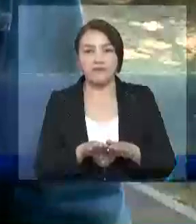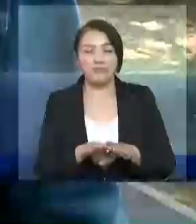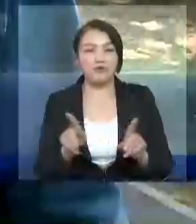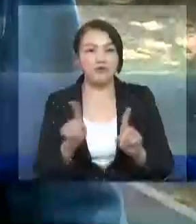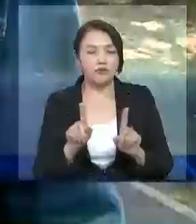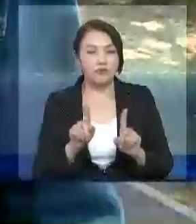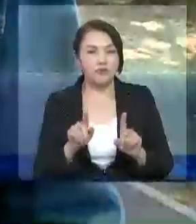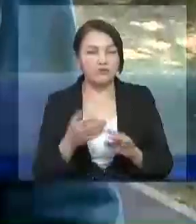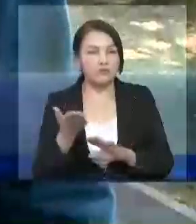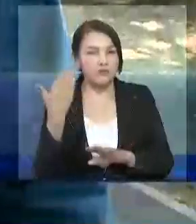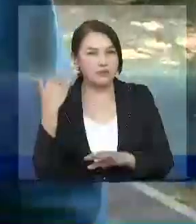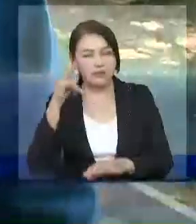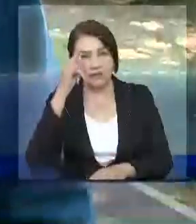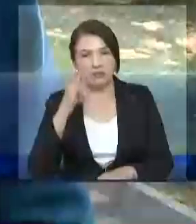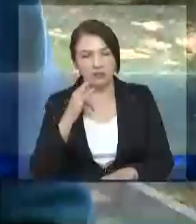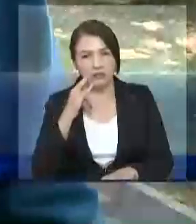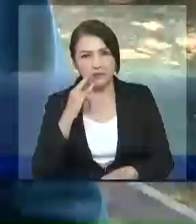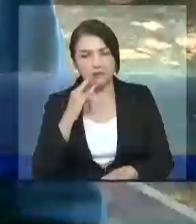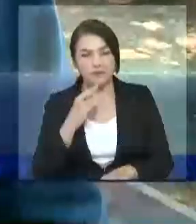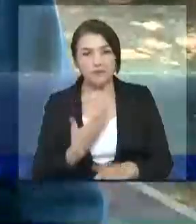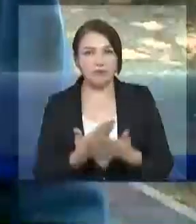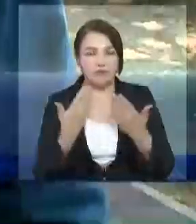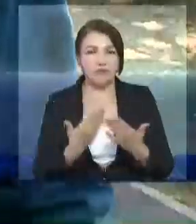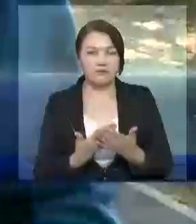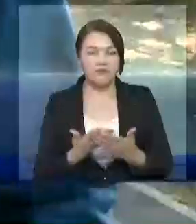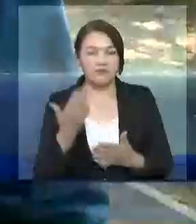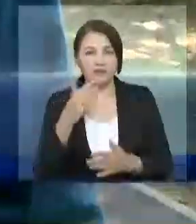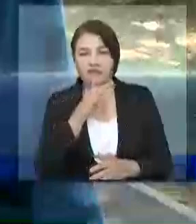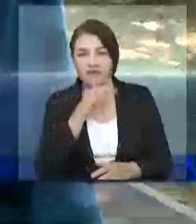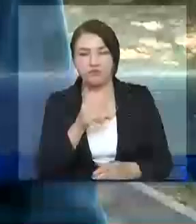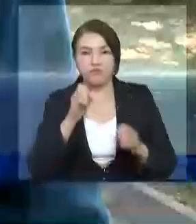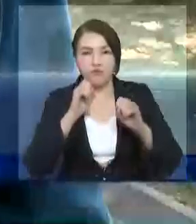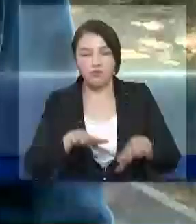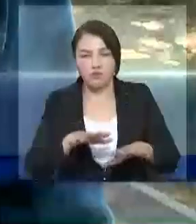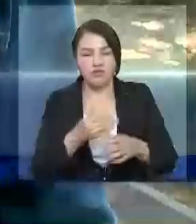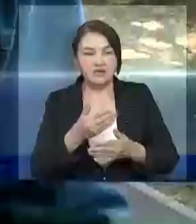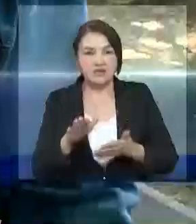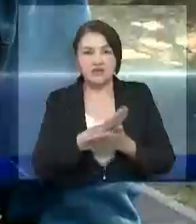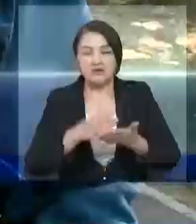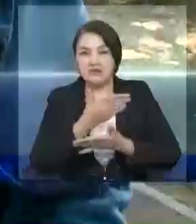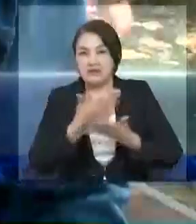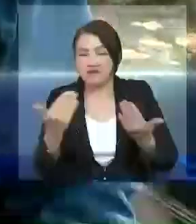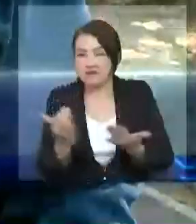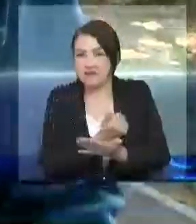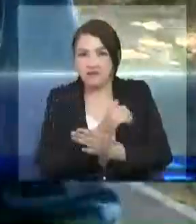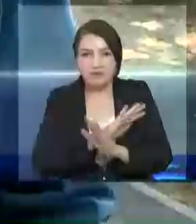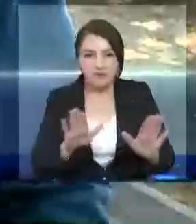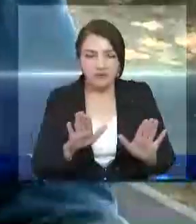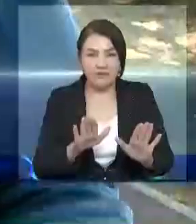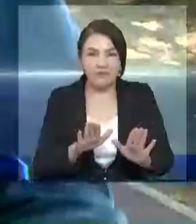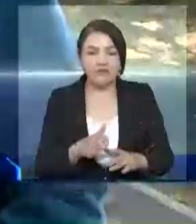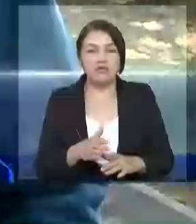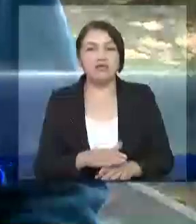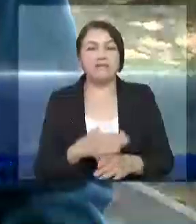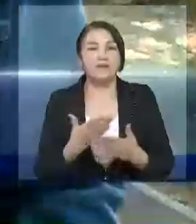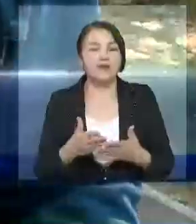что древних казахов, что, допустим, начиная хоть от средних веков, вы мусора нигде не найдете. Вы находите культурный слой, вы